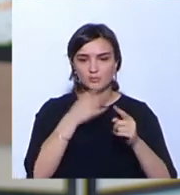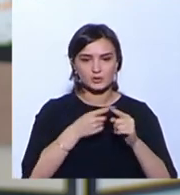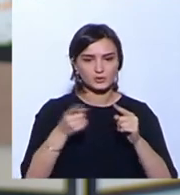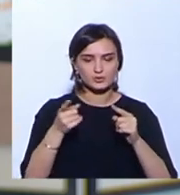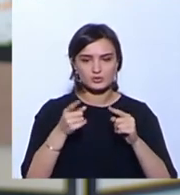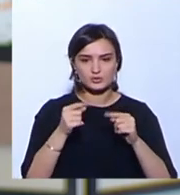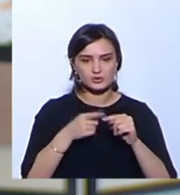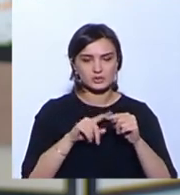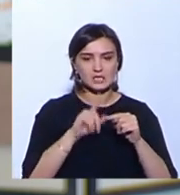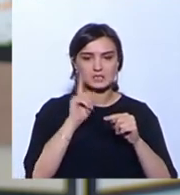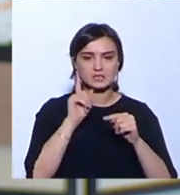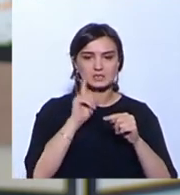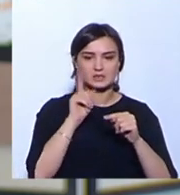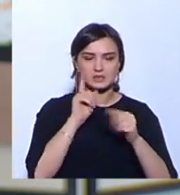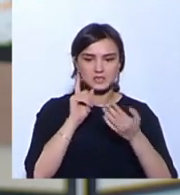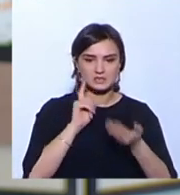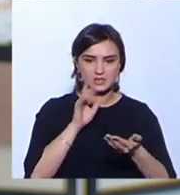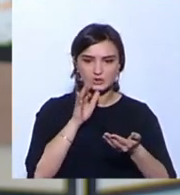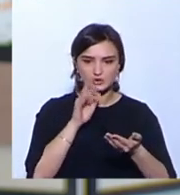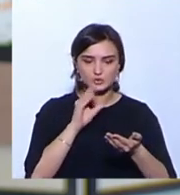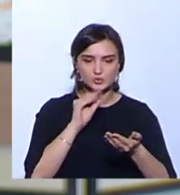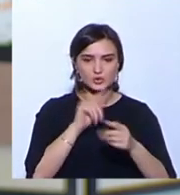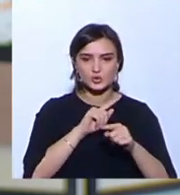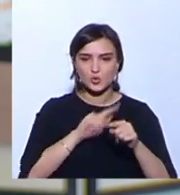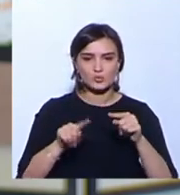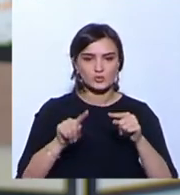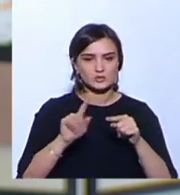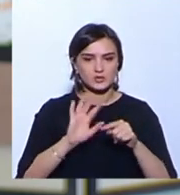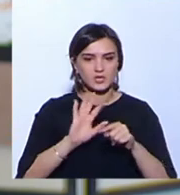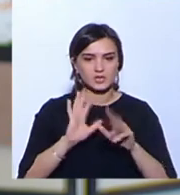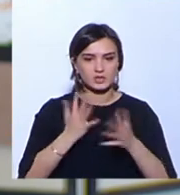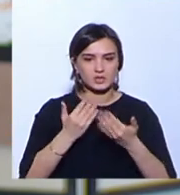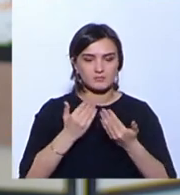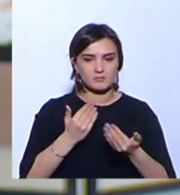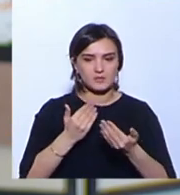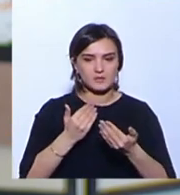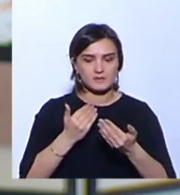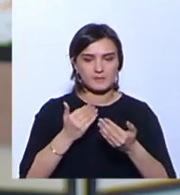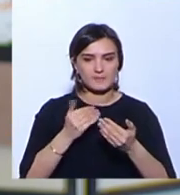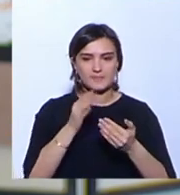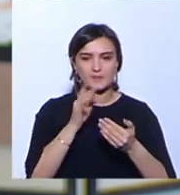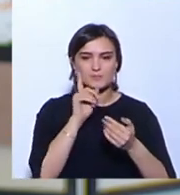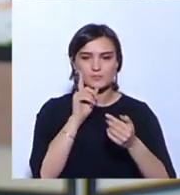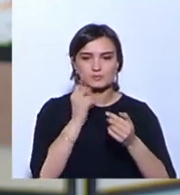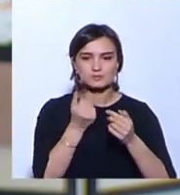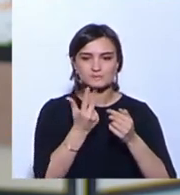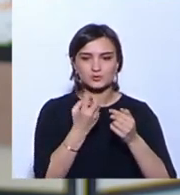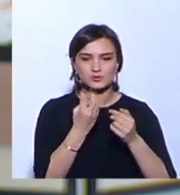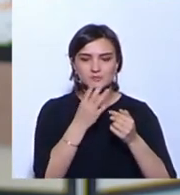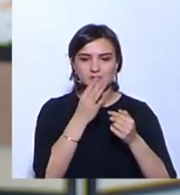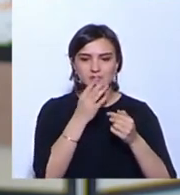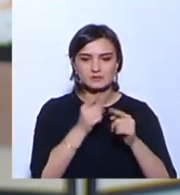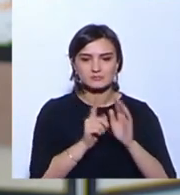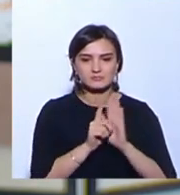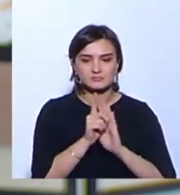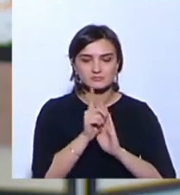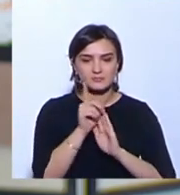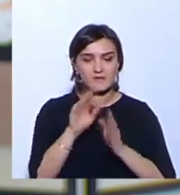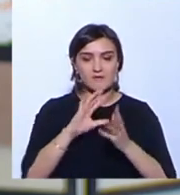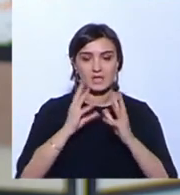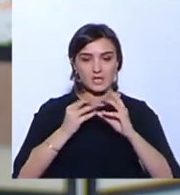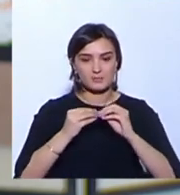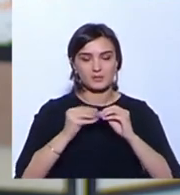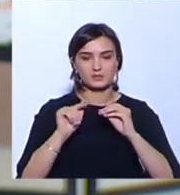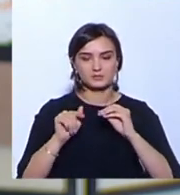პერიოდში, გარდატეხის ასაკში, როცა დროულად არ ხდება პუბერტატში შესვლა პაციენტის.